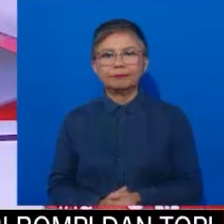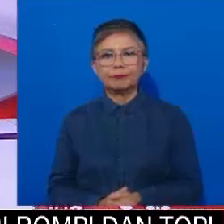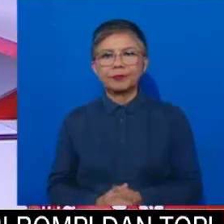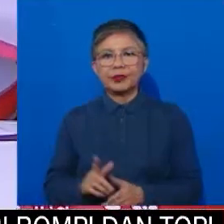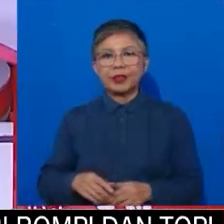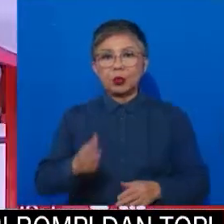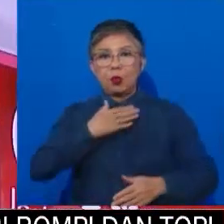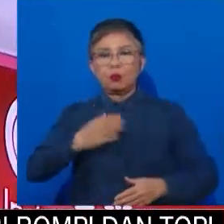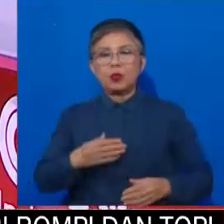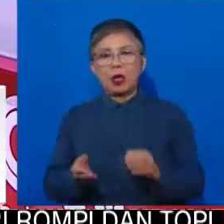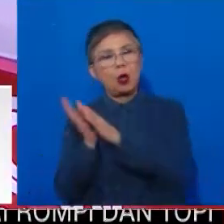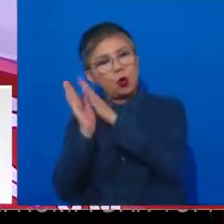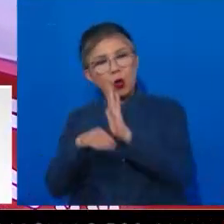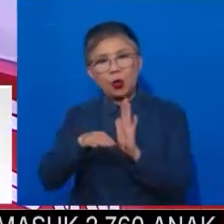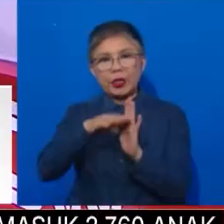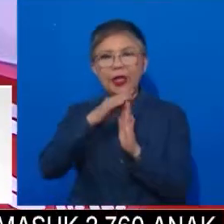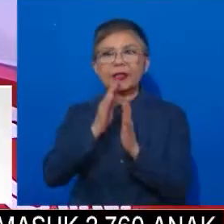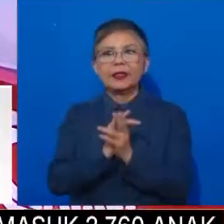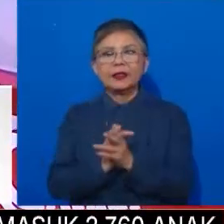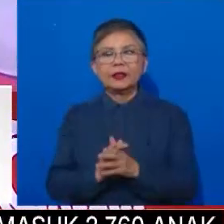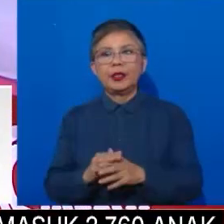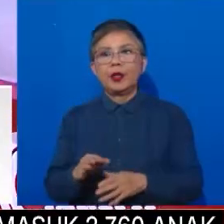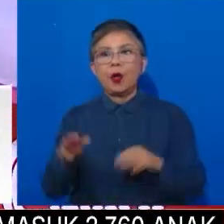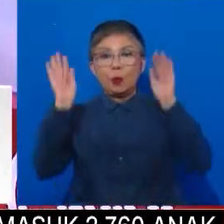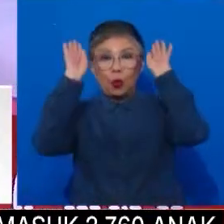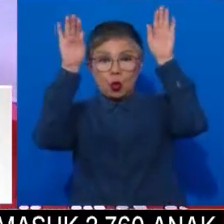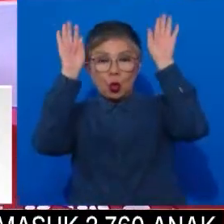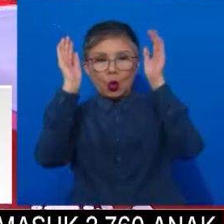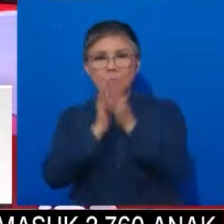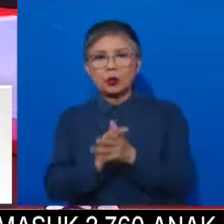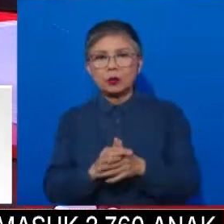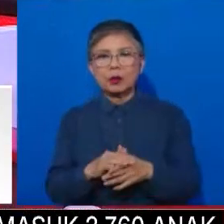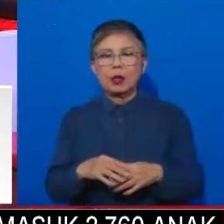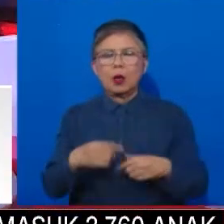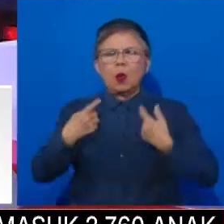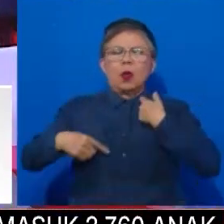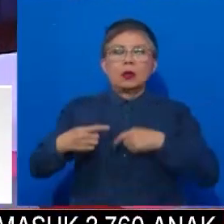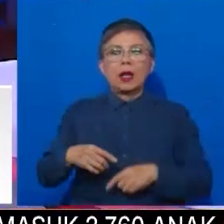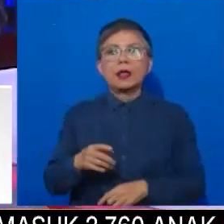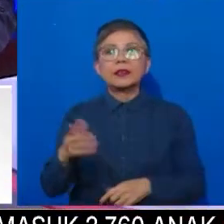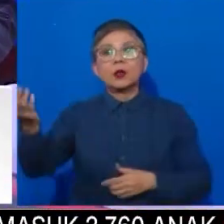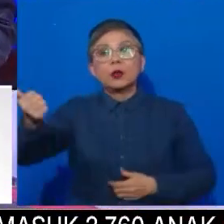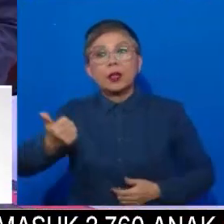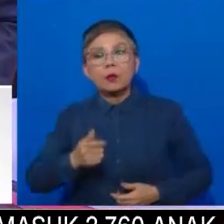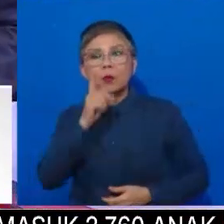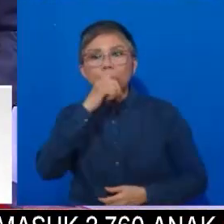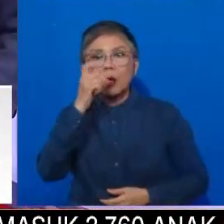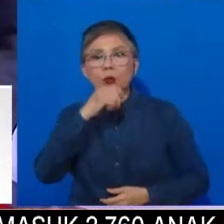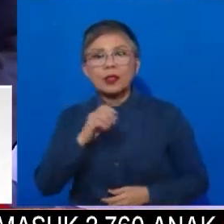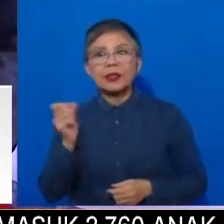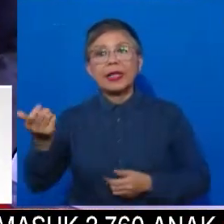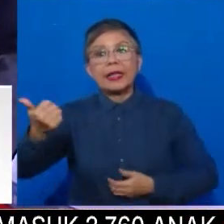Seorang pemilik hotel di kawasan wisata Telaga Ngebel, Ponorogo, Jawa Timur kritis usai dirampok pelaku yang berpura-pura menjadi tamu